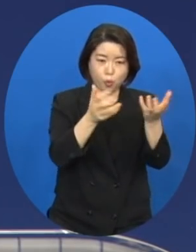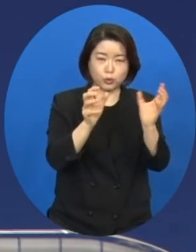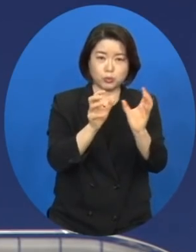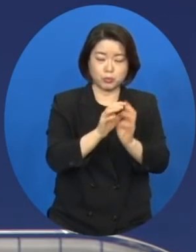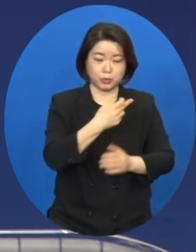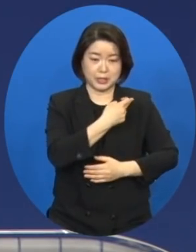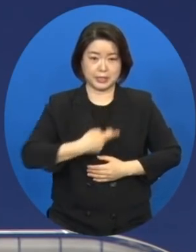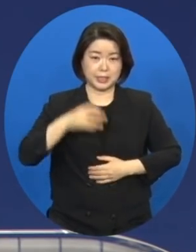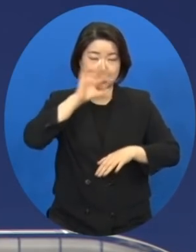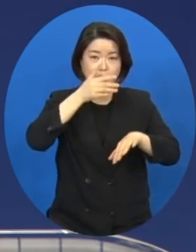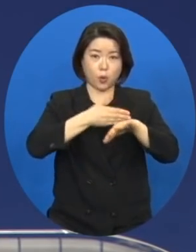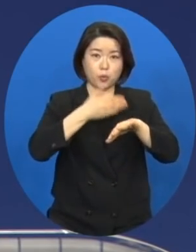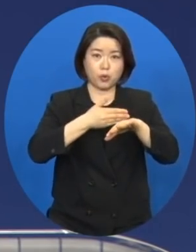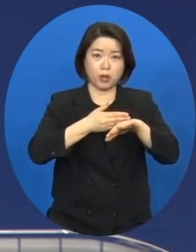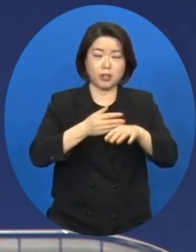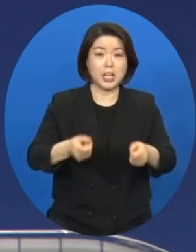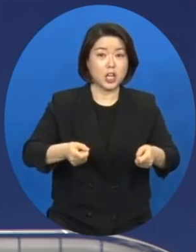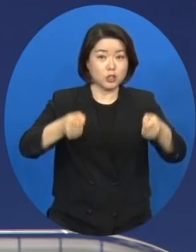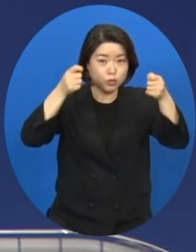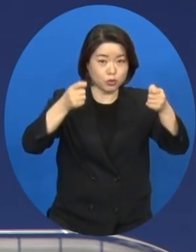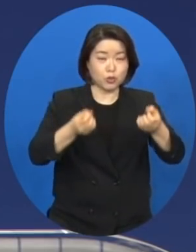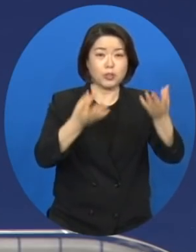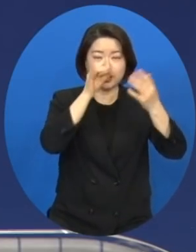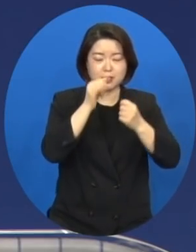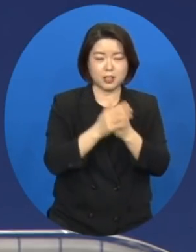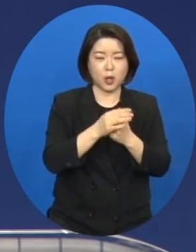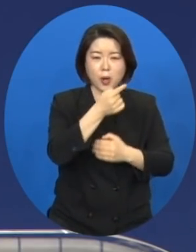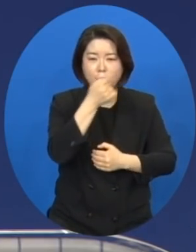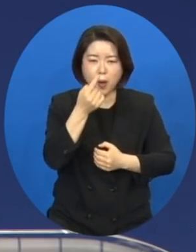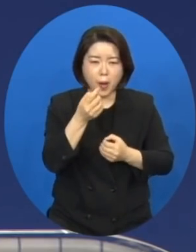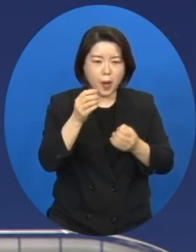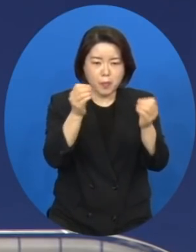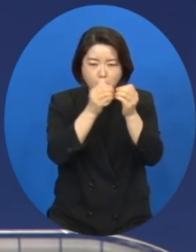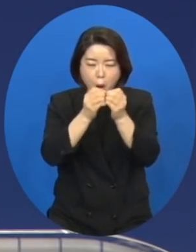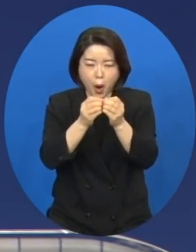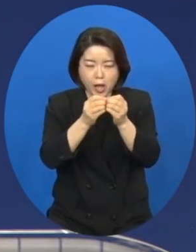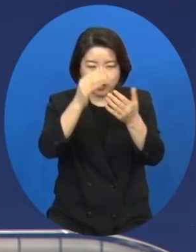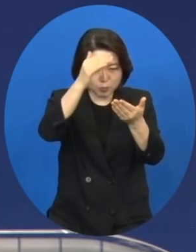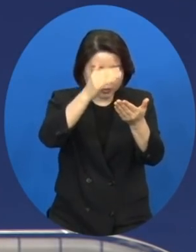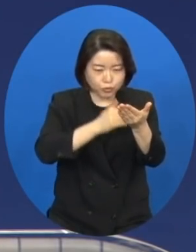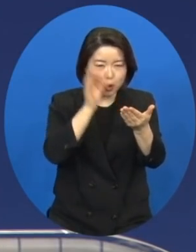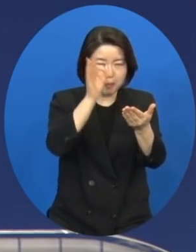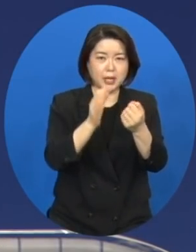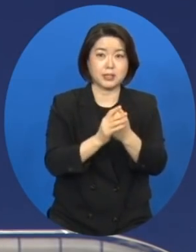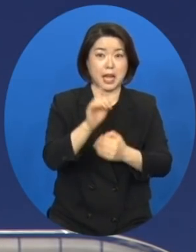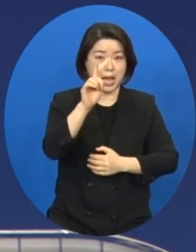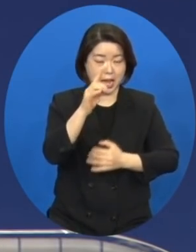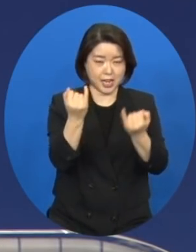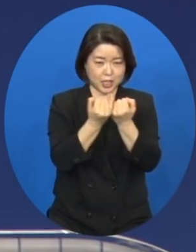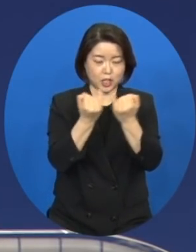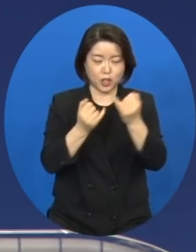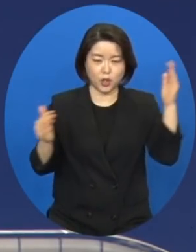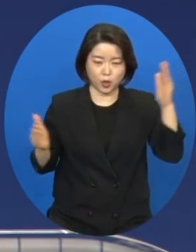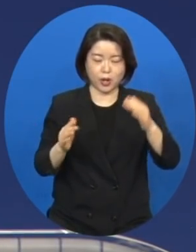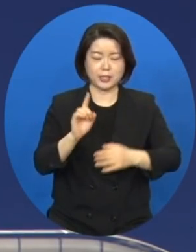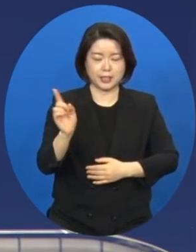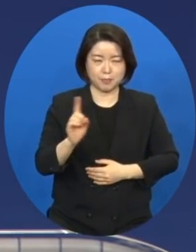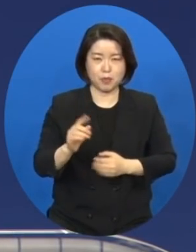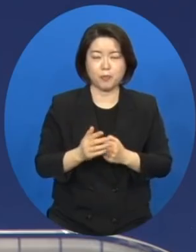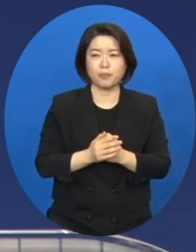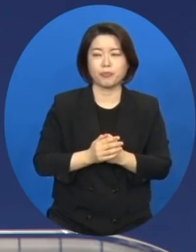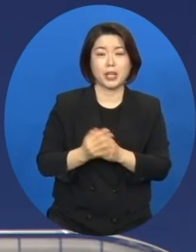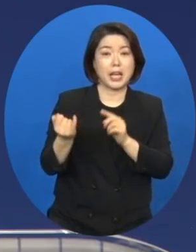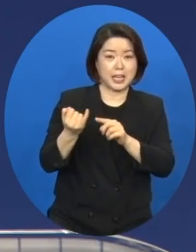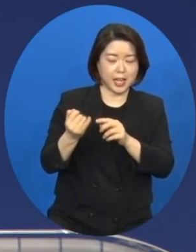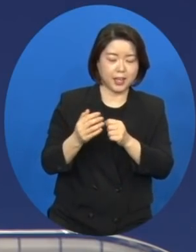제가 간증 영상도 보고 간증문도 다 읽어보았습니다. 한 고등학교 여학생의 간증이 있었습니다. 이 친구는 뭐든지 열심히 하는